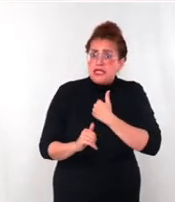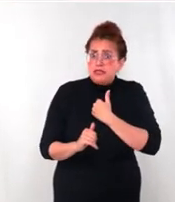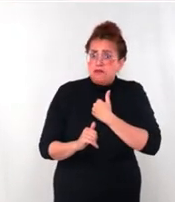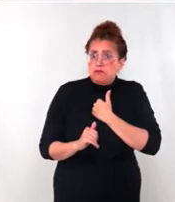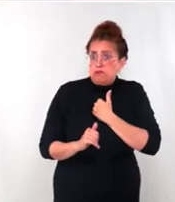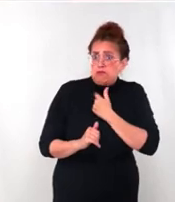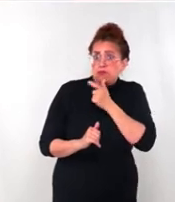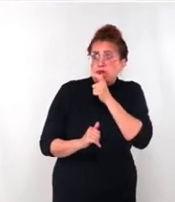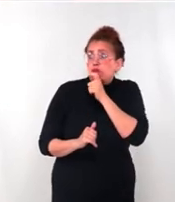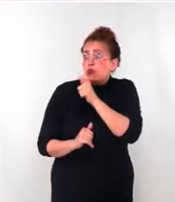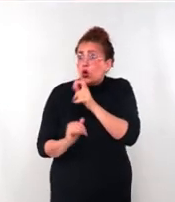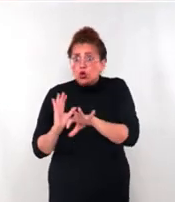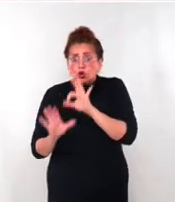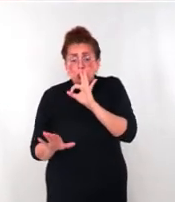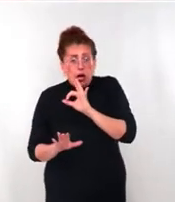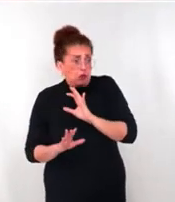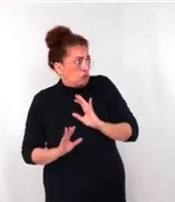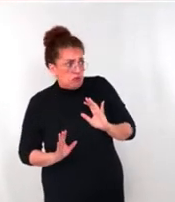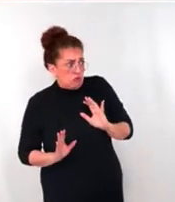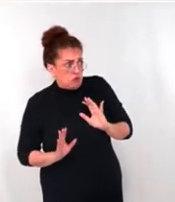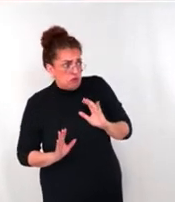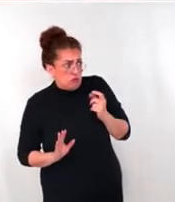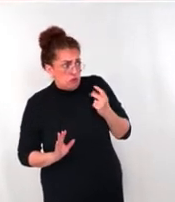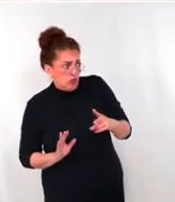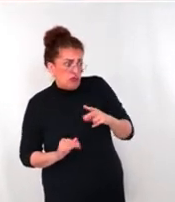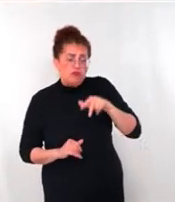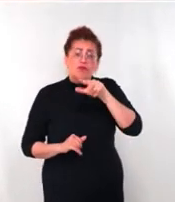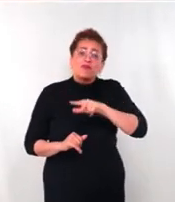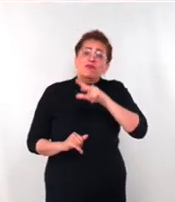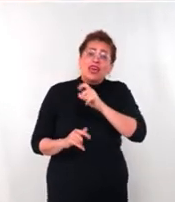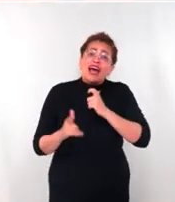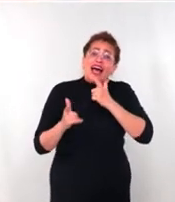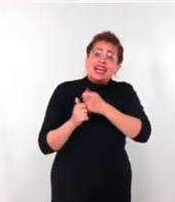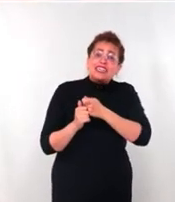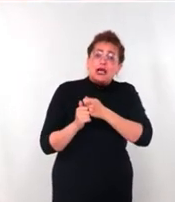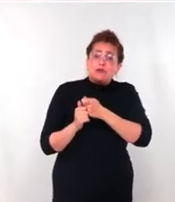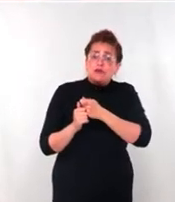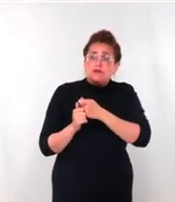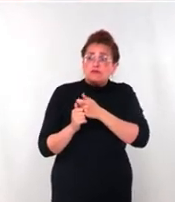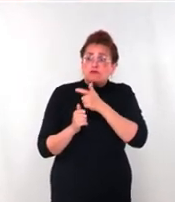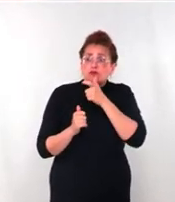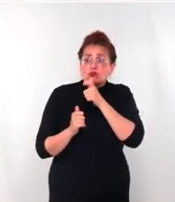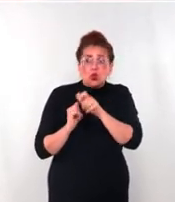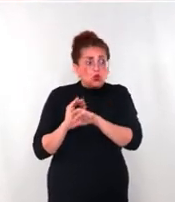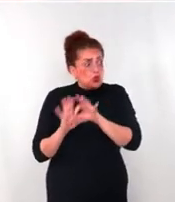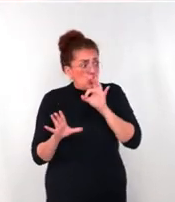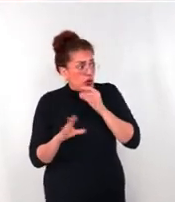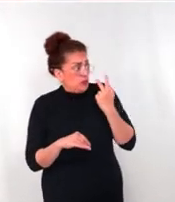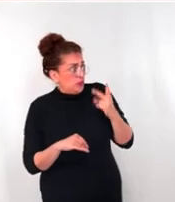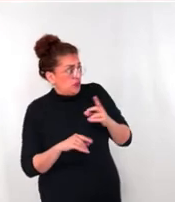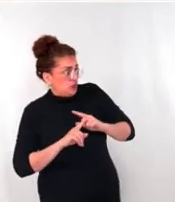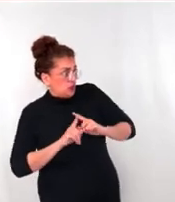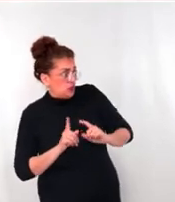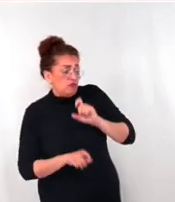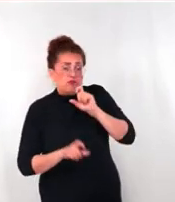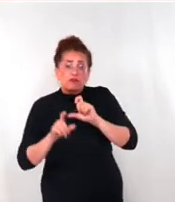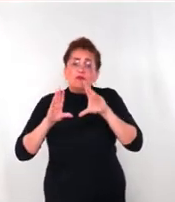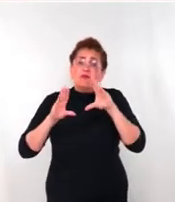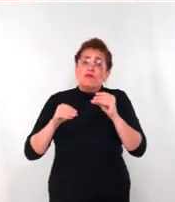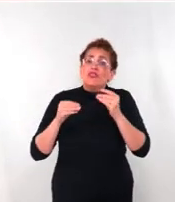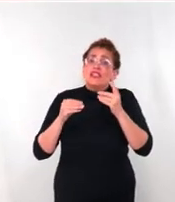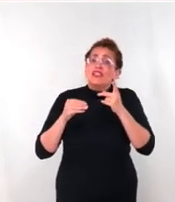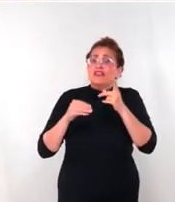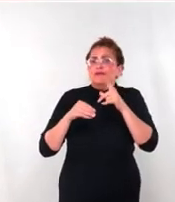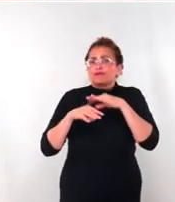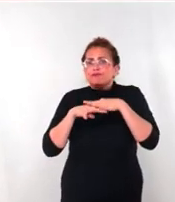de l'adaptation du logement. Vous n'avez pas choisi de parler des habitants qui sont dans les quartiers populaires. Après